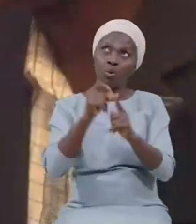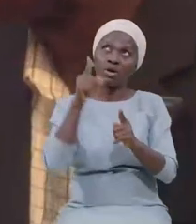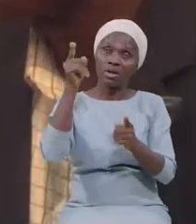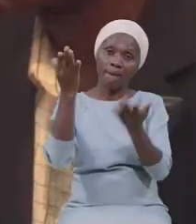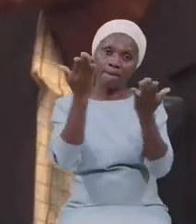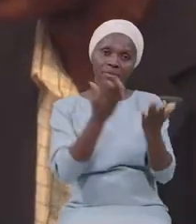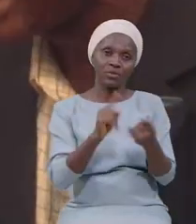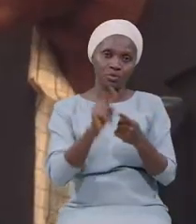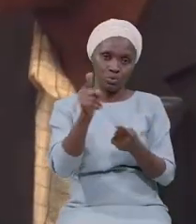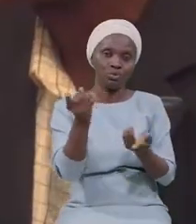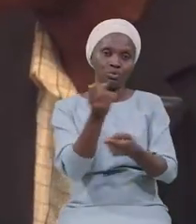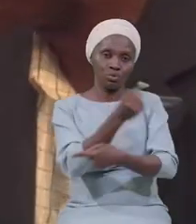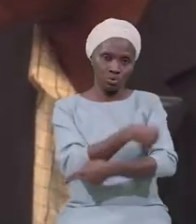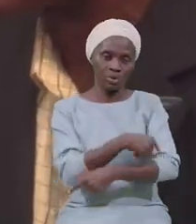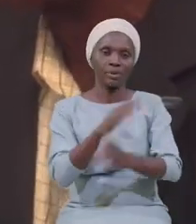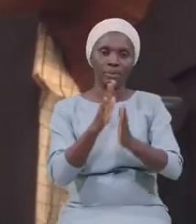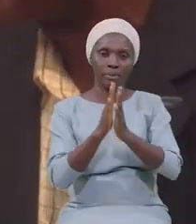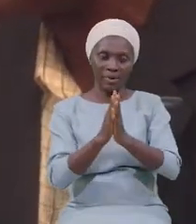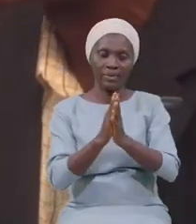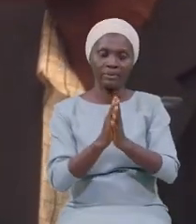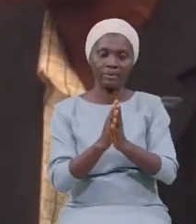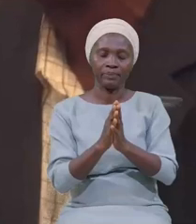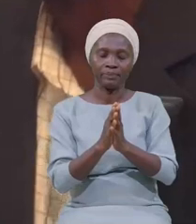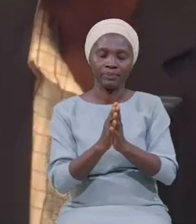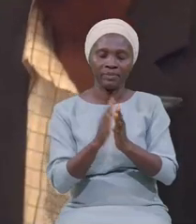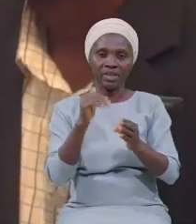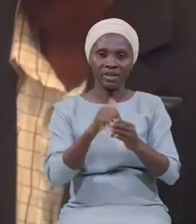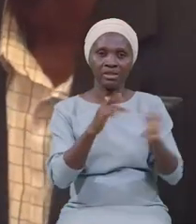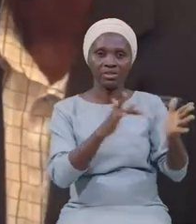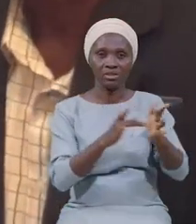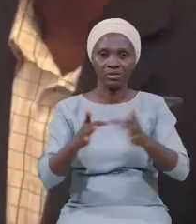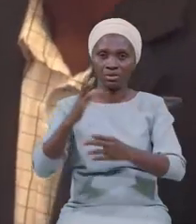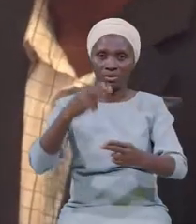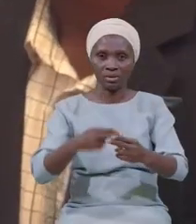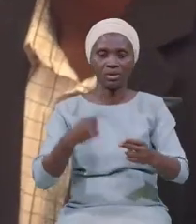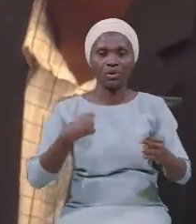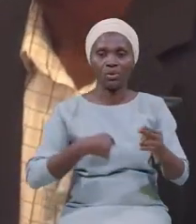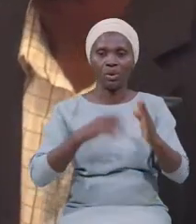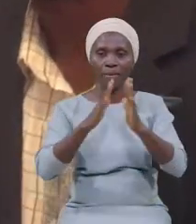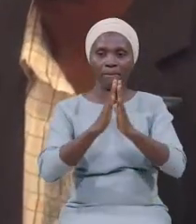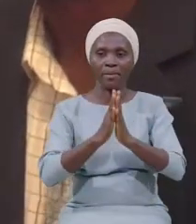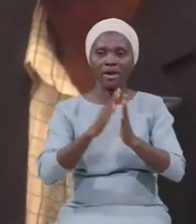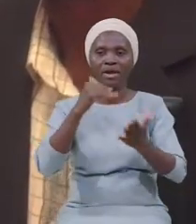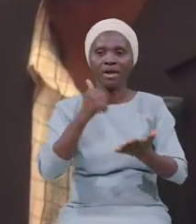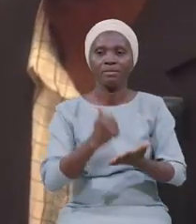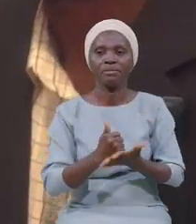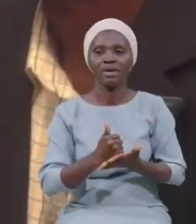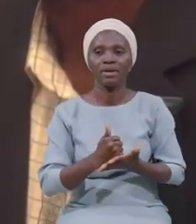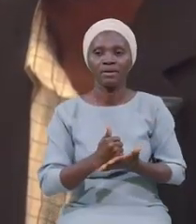la parole qui vous sera donnée ce jour. Au nom de Jésus, nous